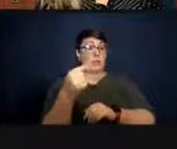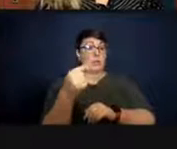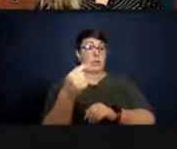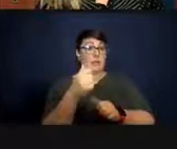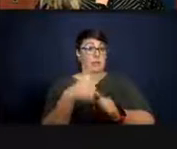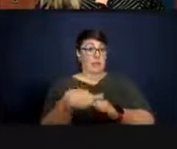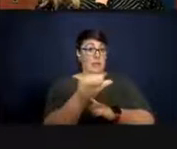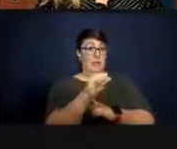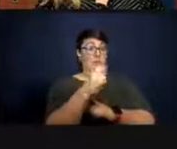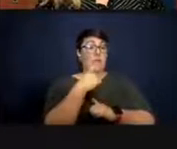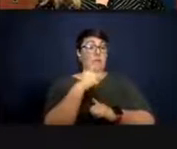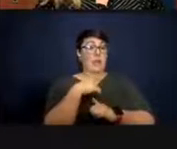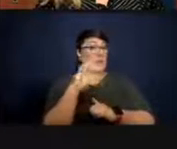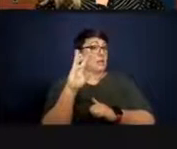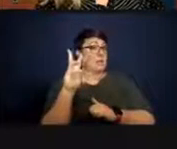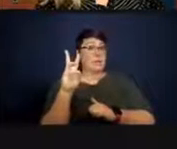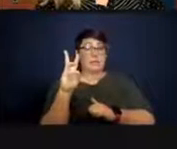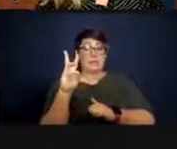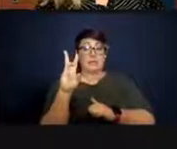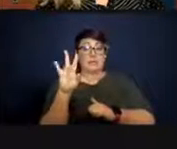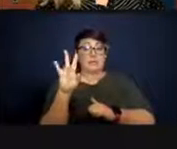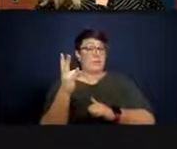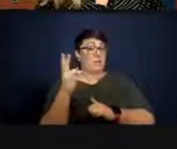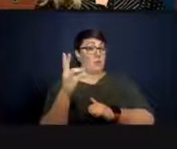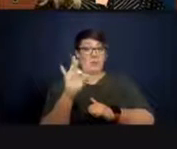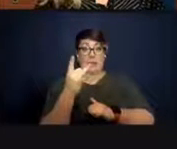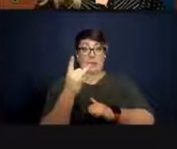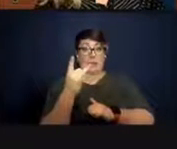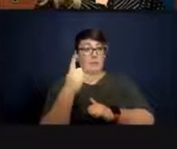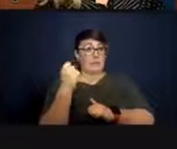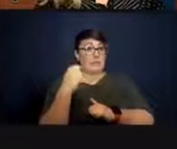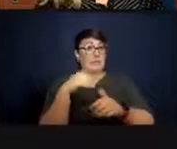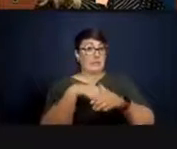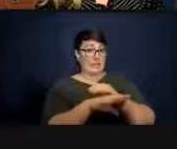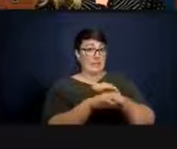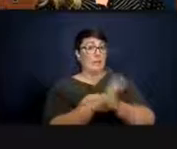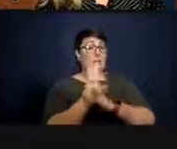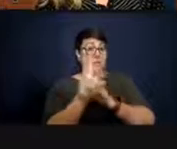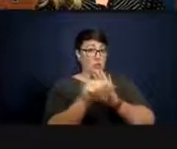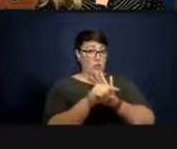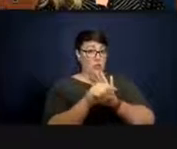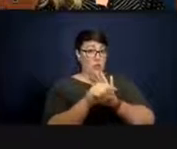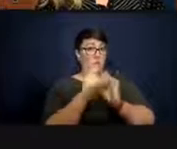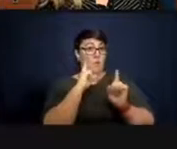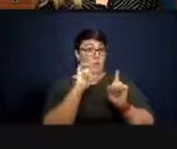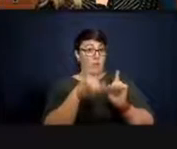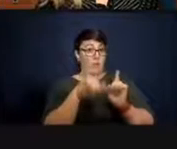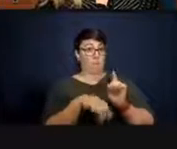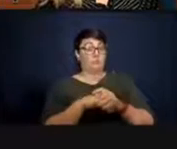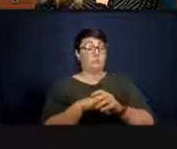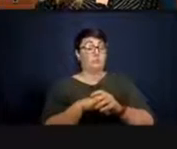الصف السادس، ولكن ليس الخيار الثامن.